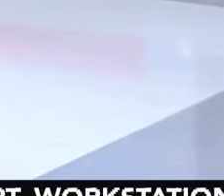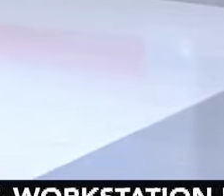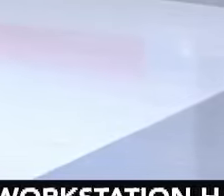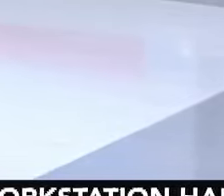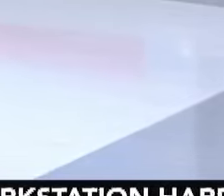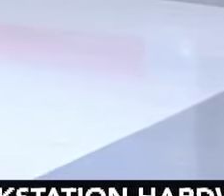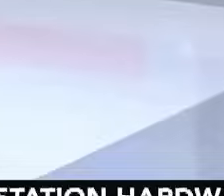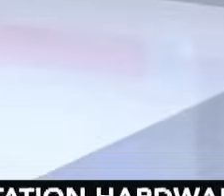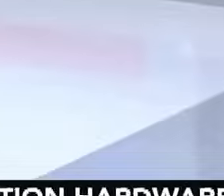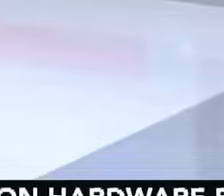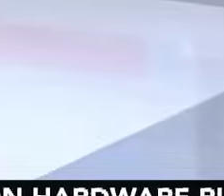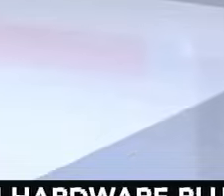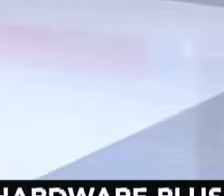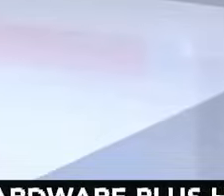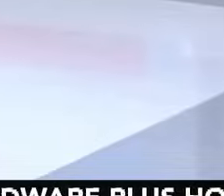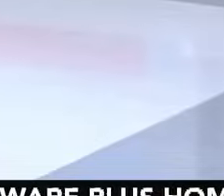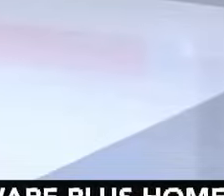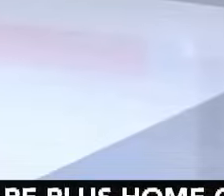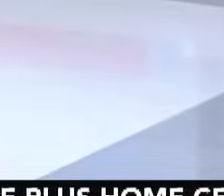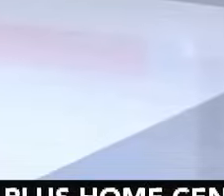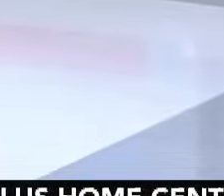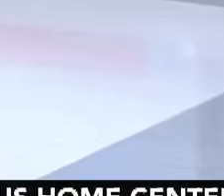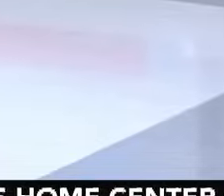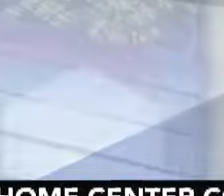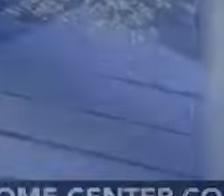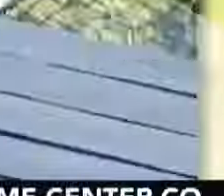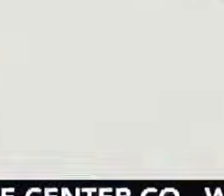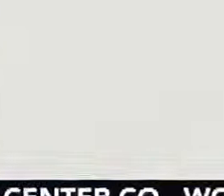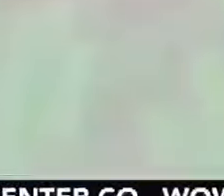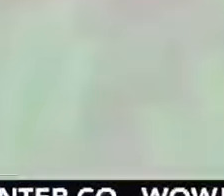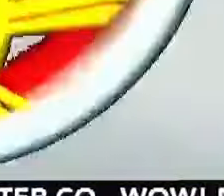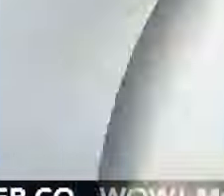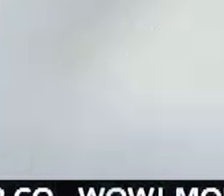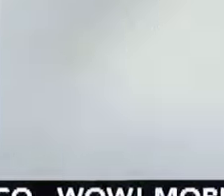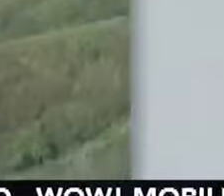New Zealand ang vibes sa report ni Oscar Oida.